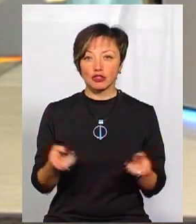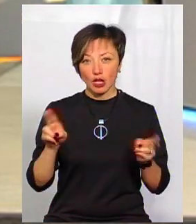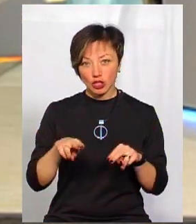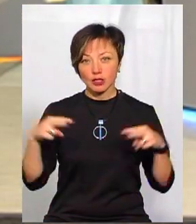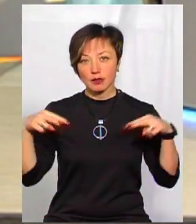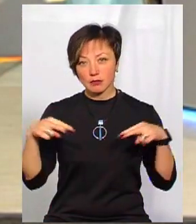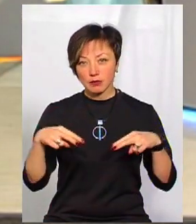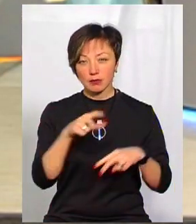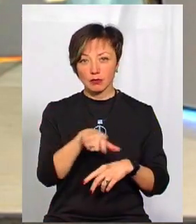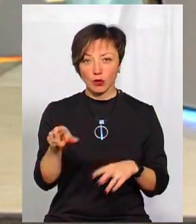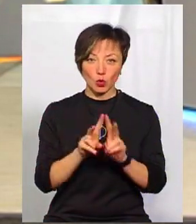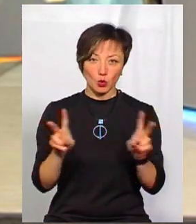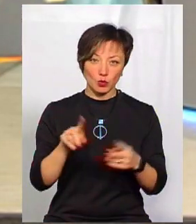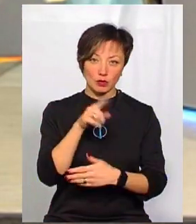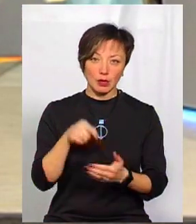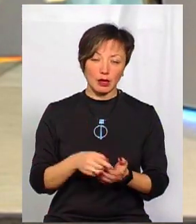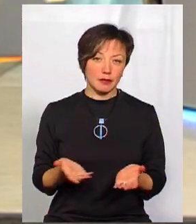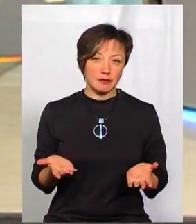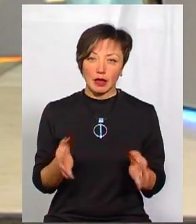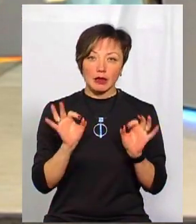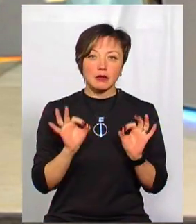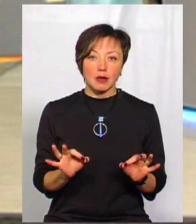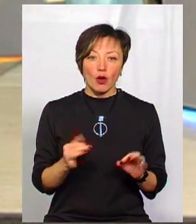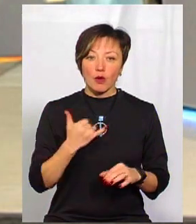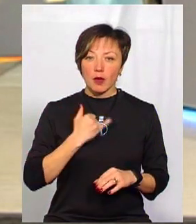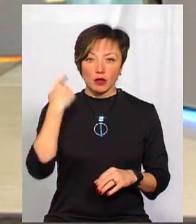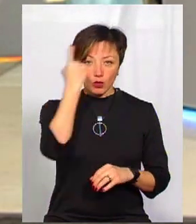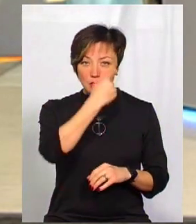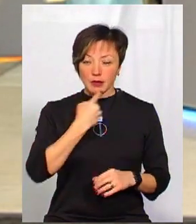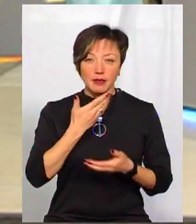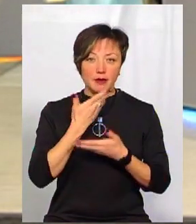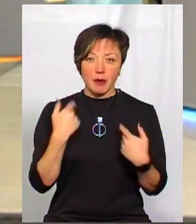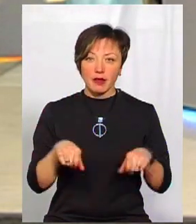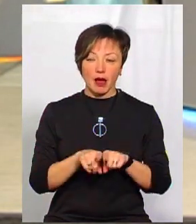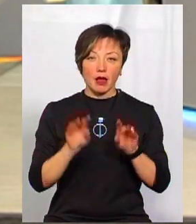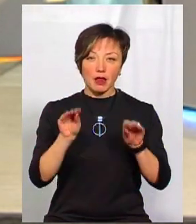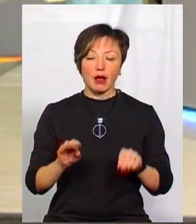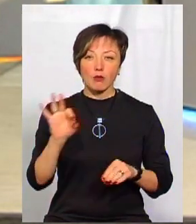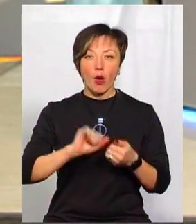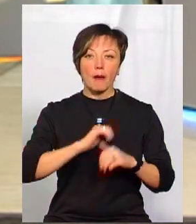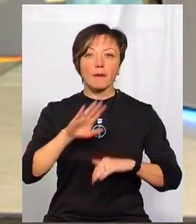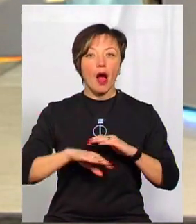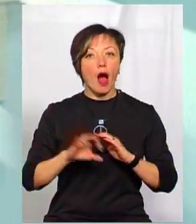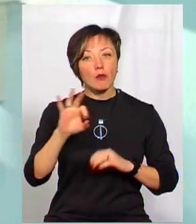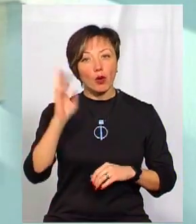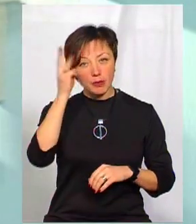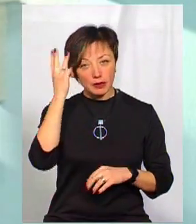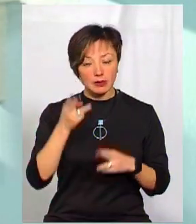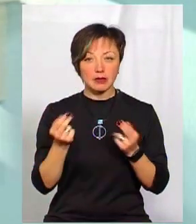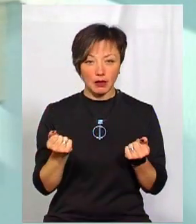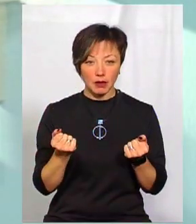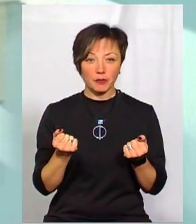Залишилися очевидці якісь? Ну, насправді, в мене особисто немає таких даних щодо Кам'янця-Подільського. А про Хмельницький?